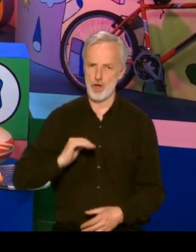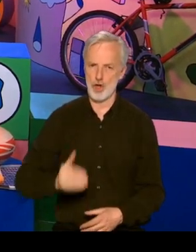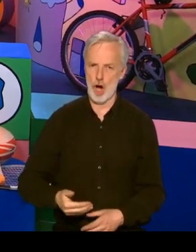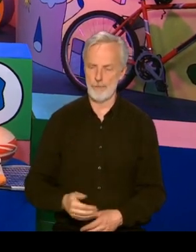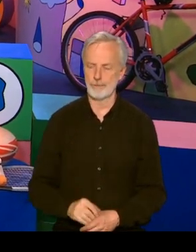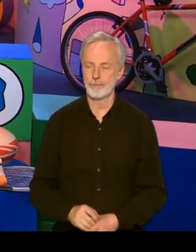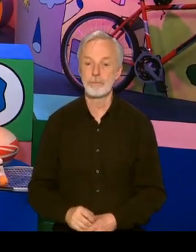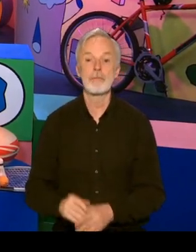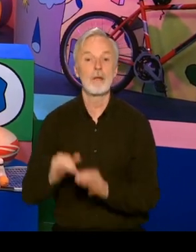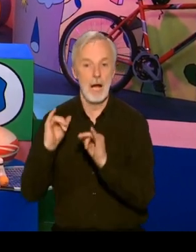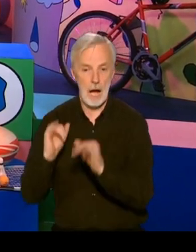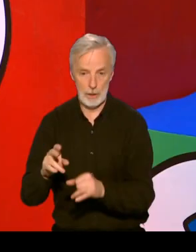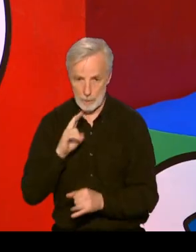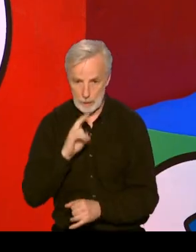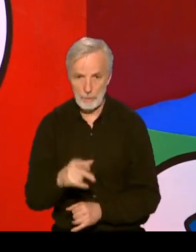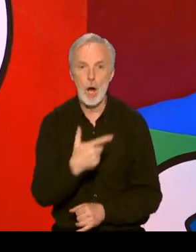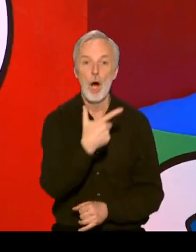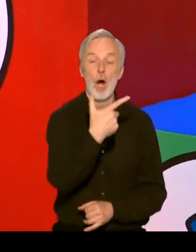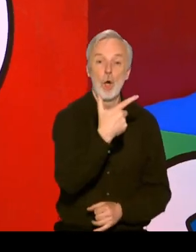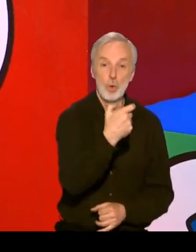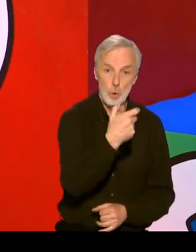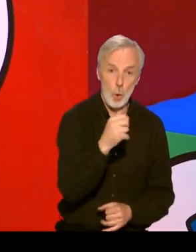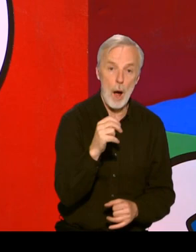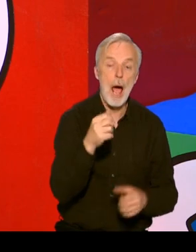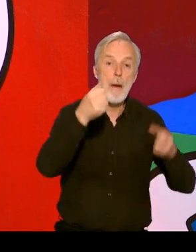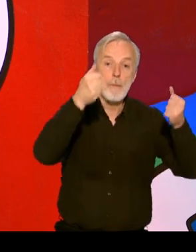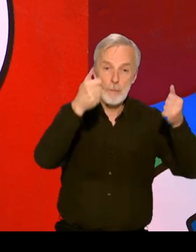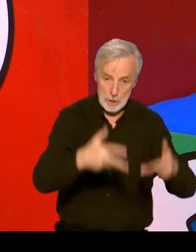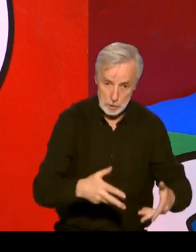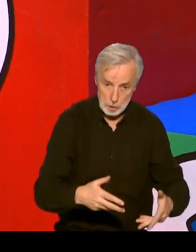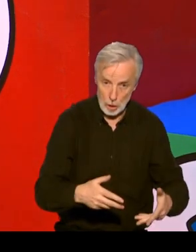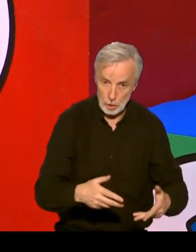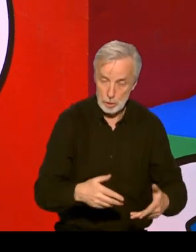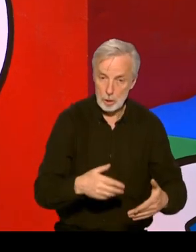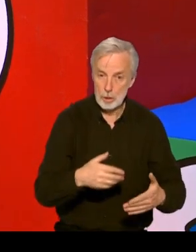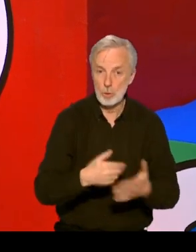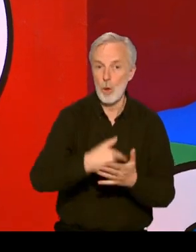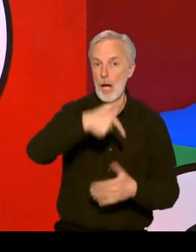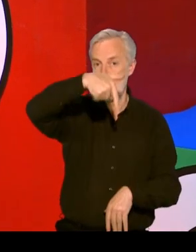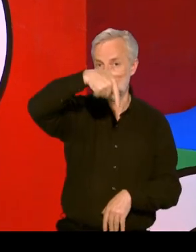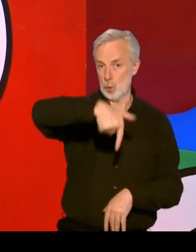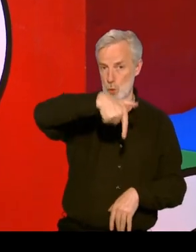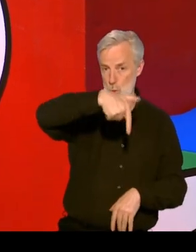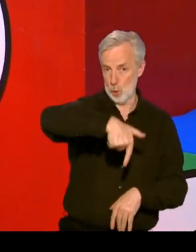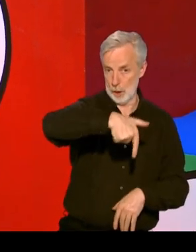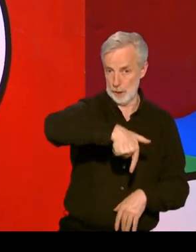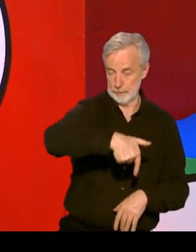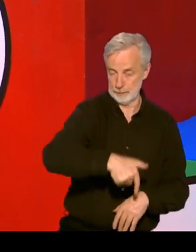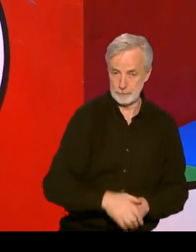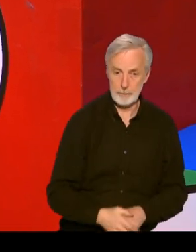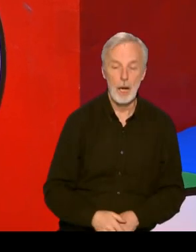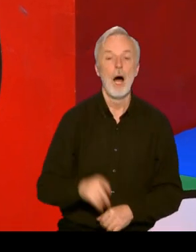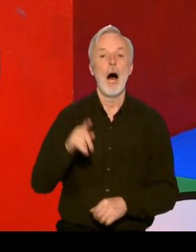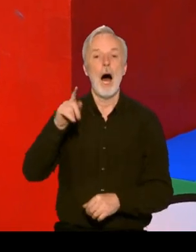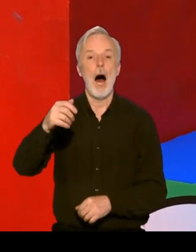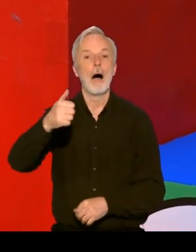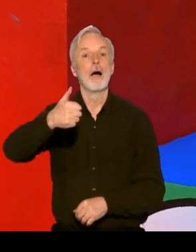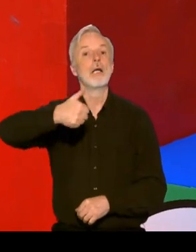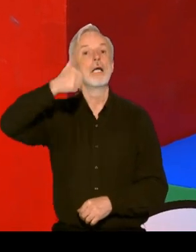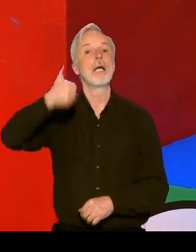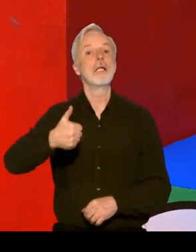Máš pravdu? Toto je druhé místo, tedy někomu, kdo se obsadil na místě druhém. Vidím. A tahle je